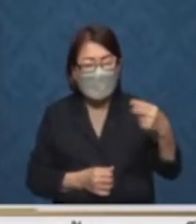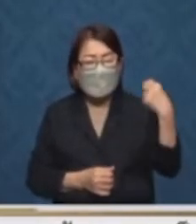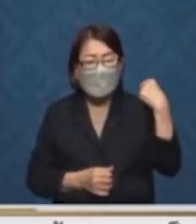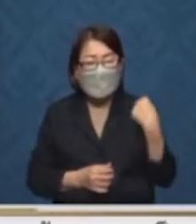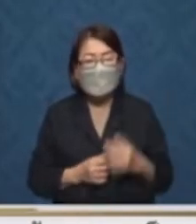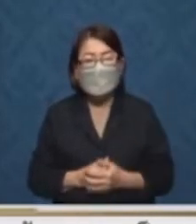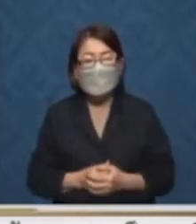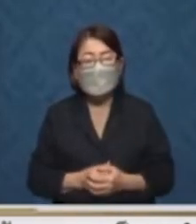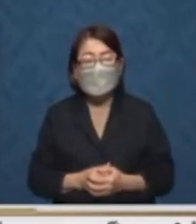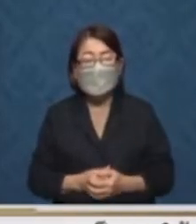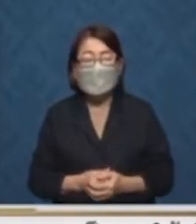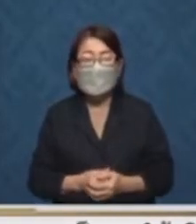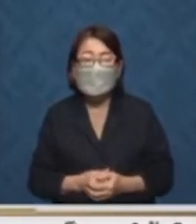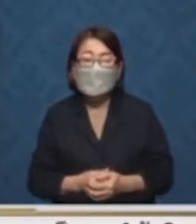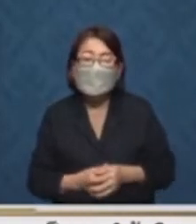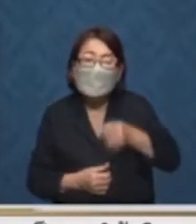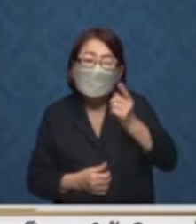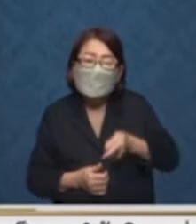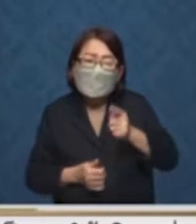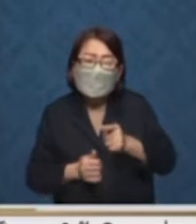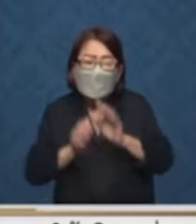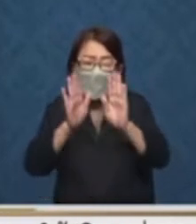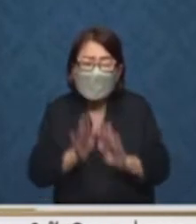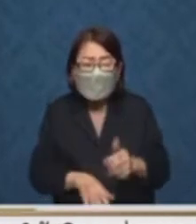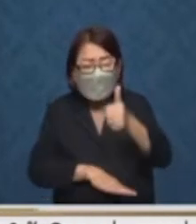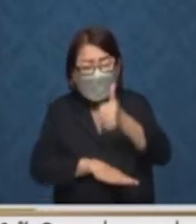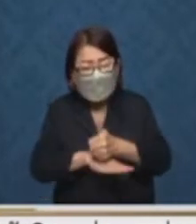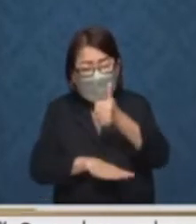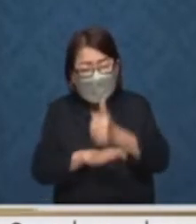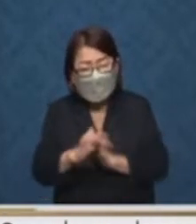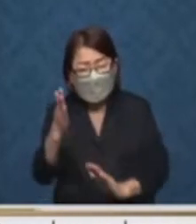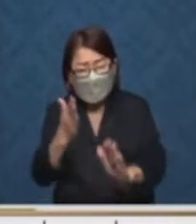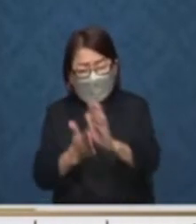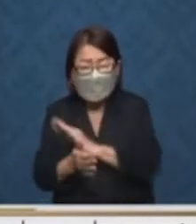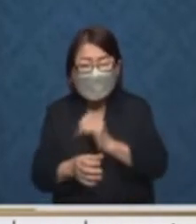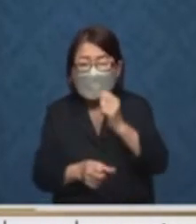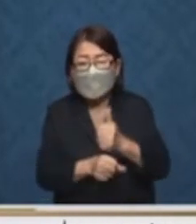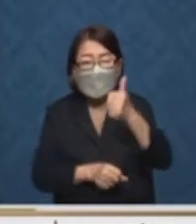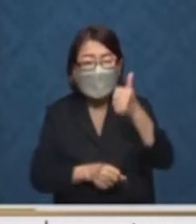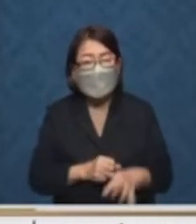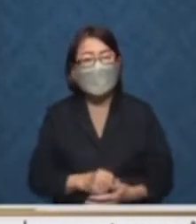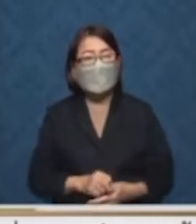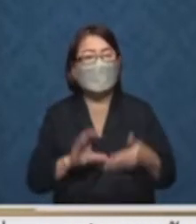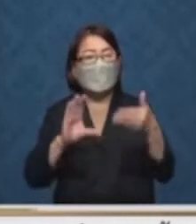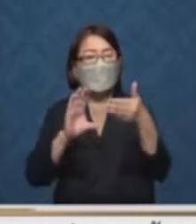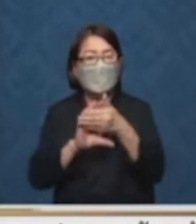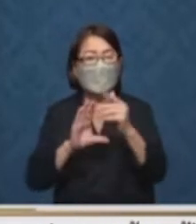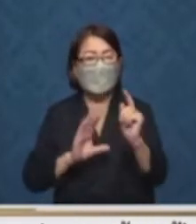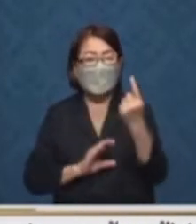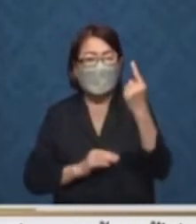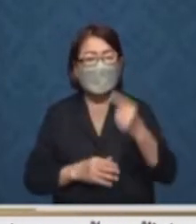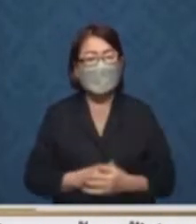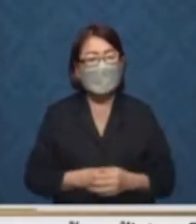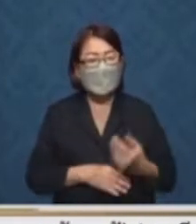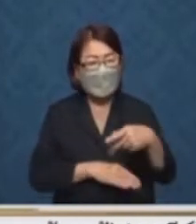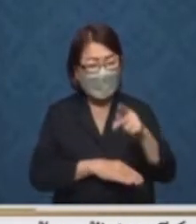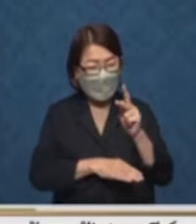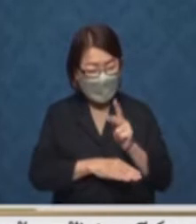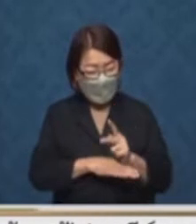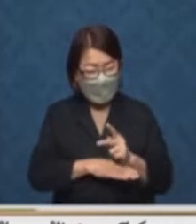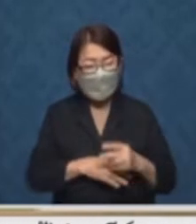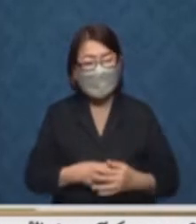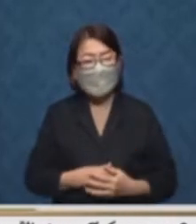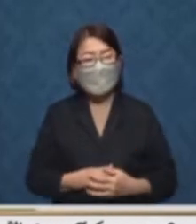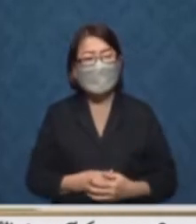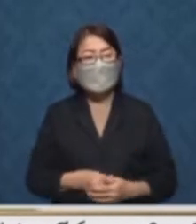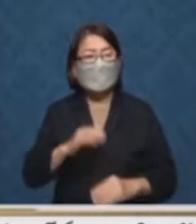ไม่อยู่ในภาวะที่จะเป็นผู้นำประเทศได้อีกต่อไปสไลด์ตัดไปครับท่านประธานครับ